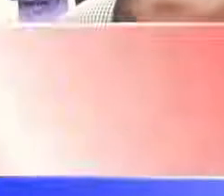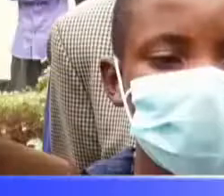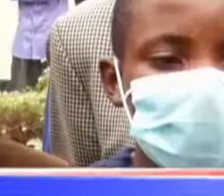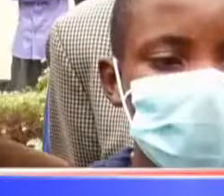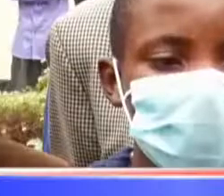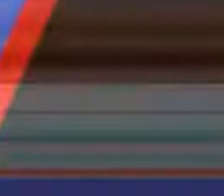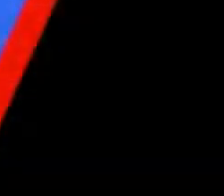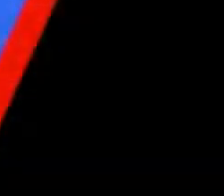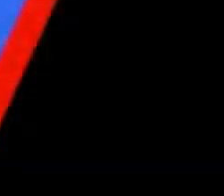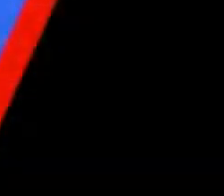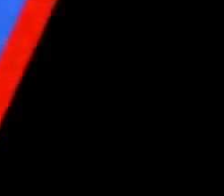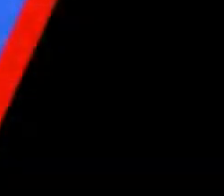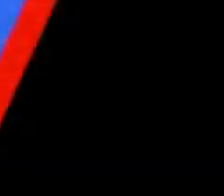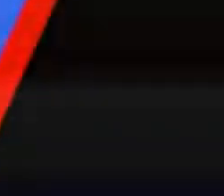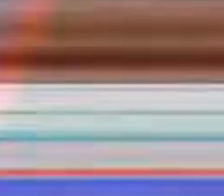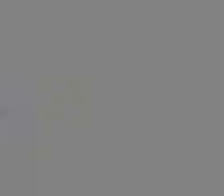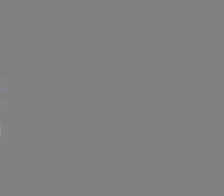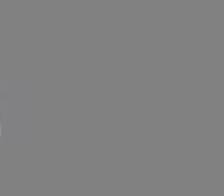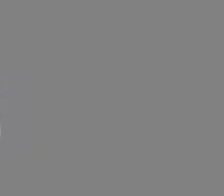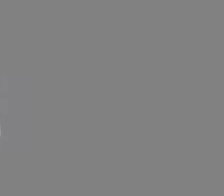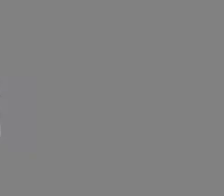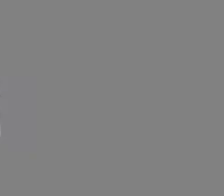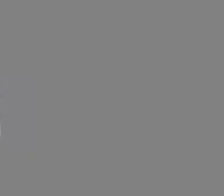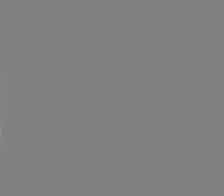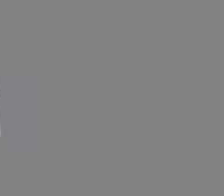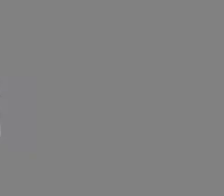It is not the school that